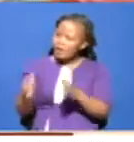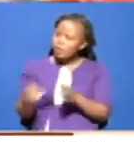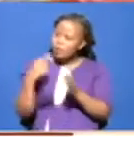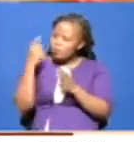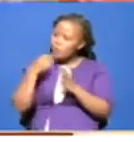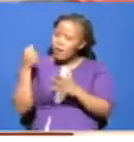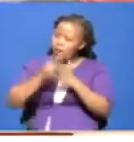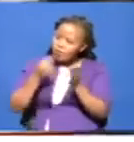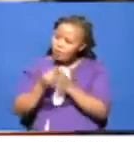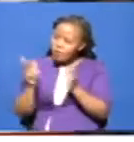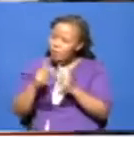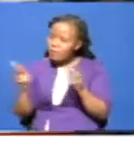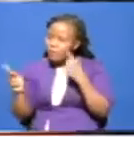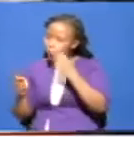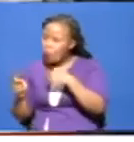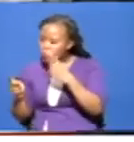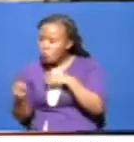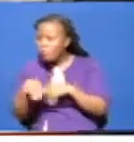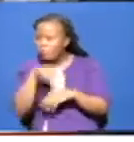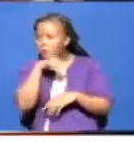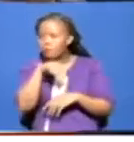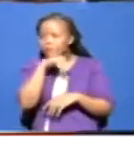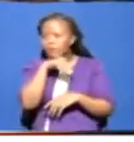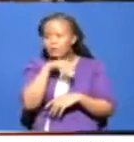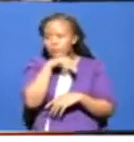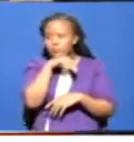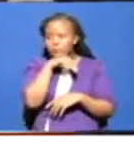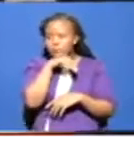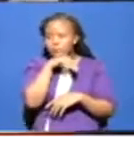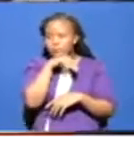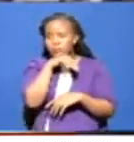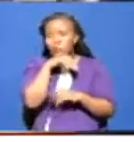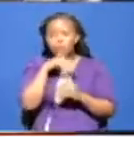alikuwa ni yeye. Nikiripotia Darubini, mimi ni Fanuel Werunga.